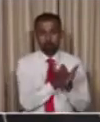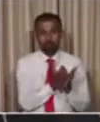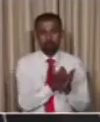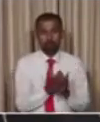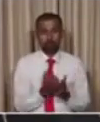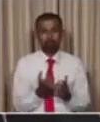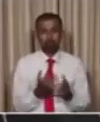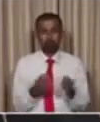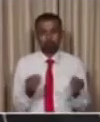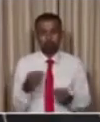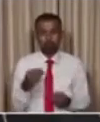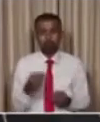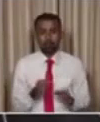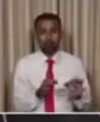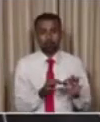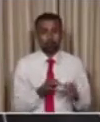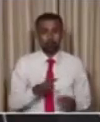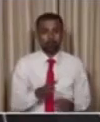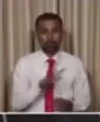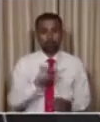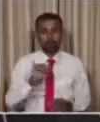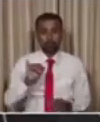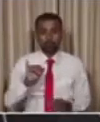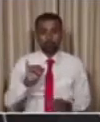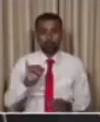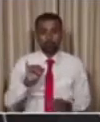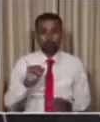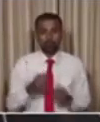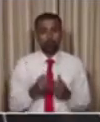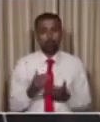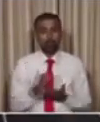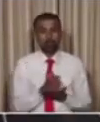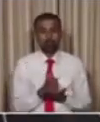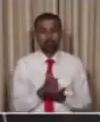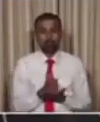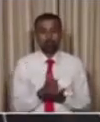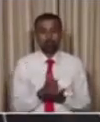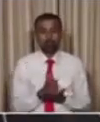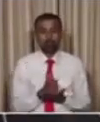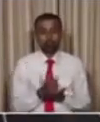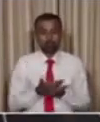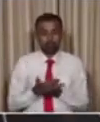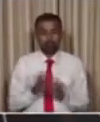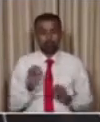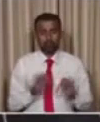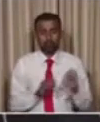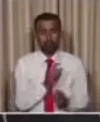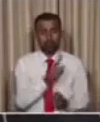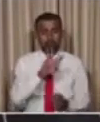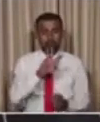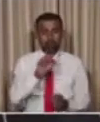ප්‍රමාණය රුපියල් බිලියන 336ක්. ඒකේ මුළු පද්ධතියේම තියෙන ඉතුරුම් වලින්